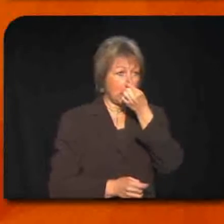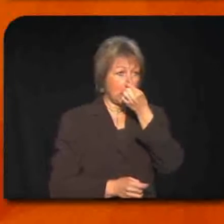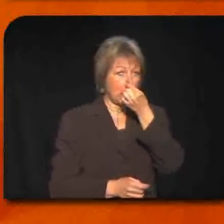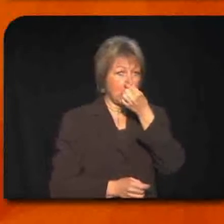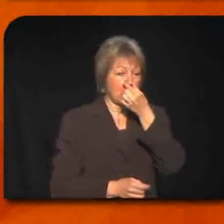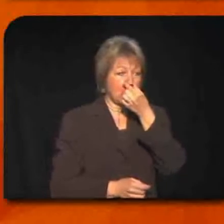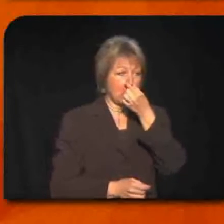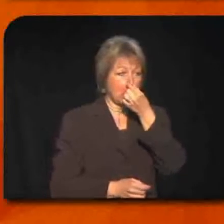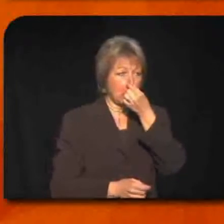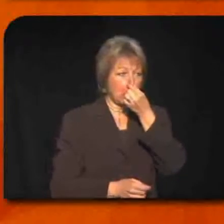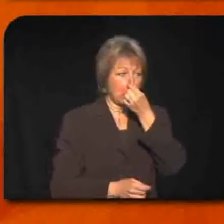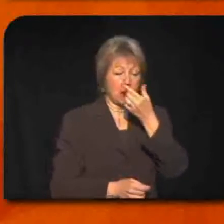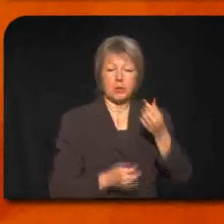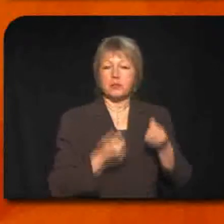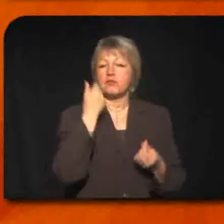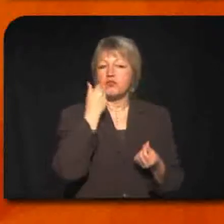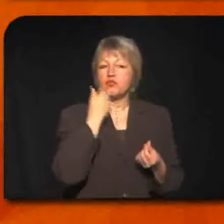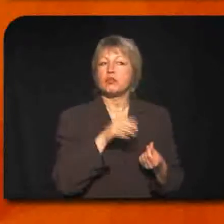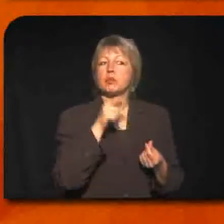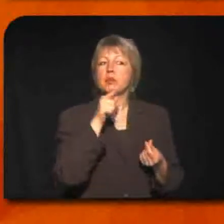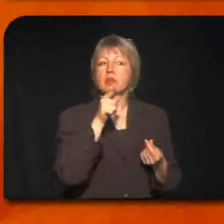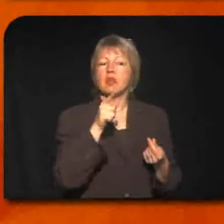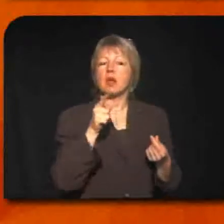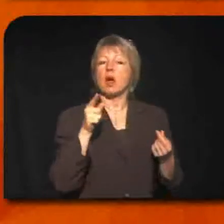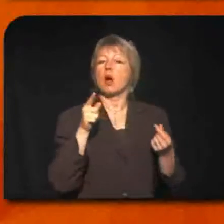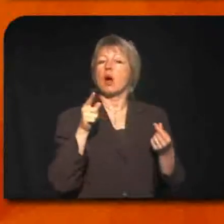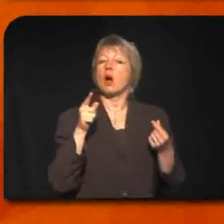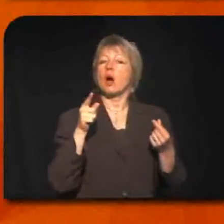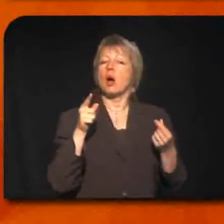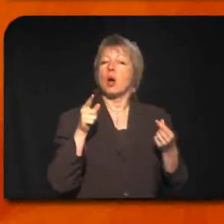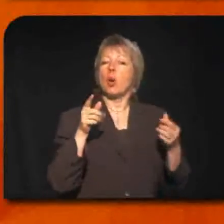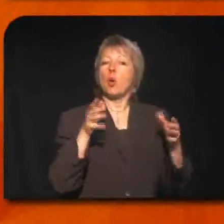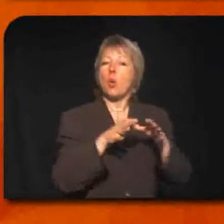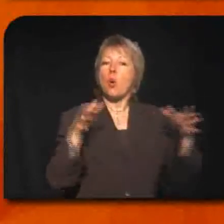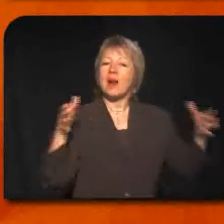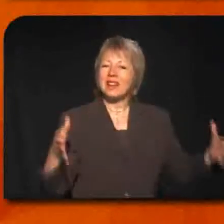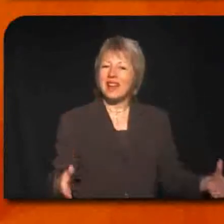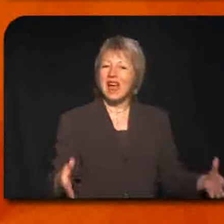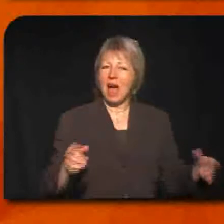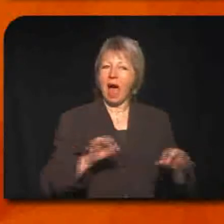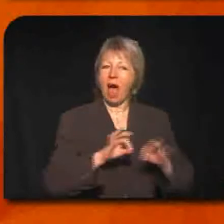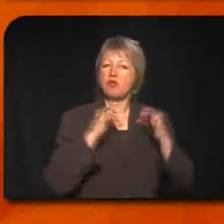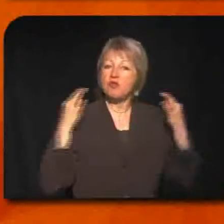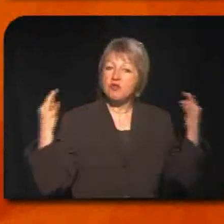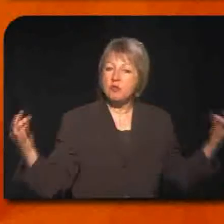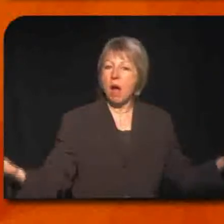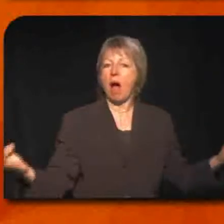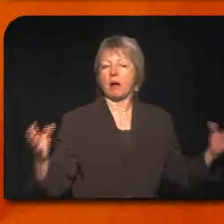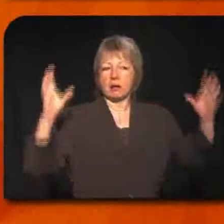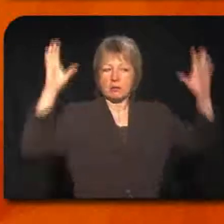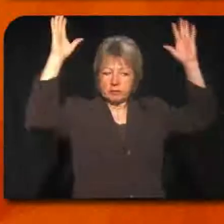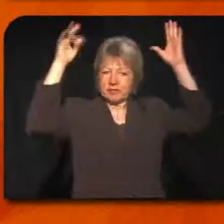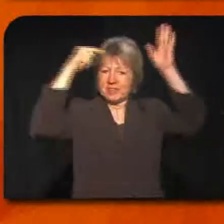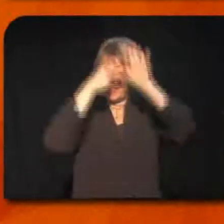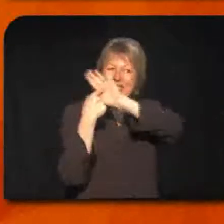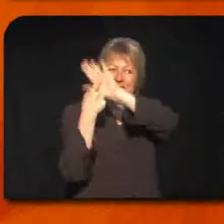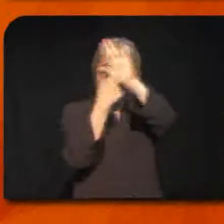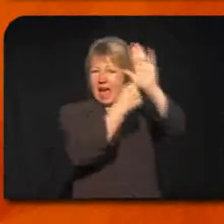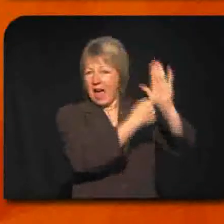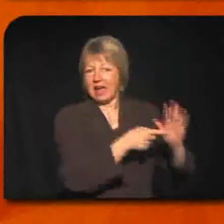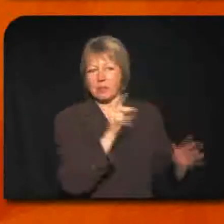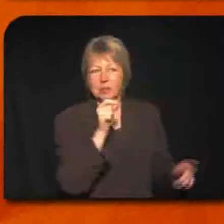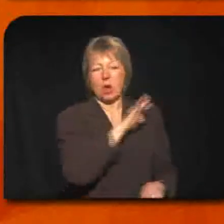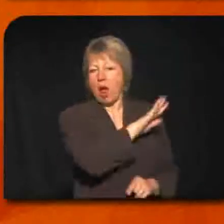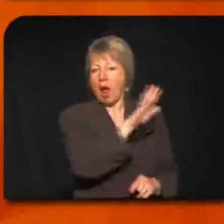öffnet mal eure Urnen hebt diese hoch zeigt sie rum dass sich jeder davon überzeugen kann dass